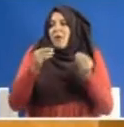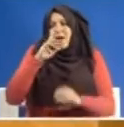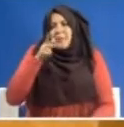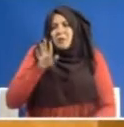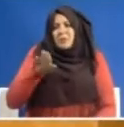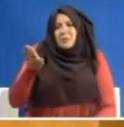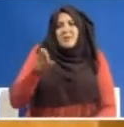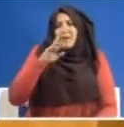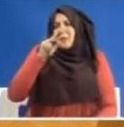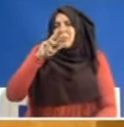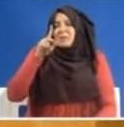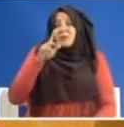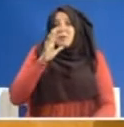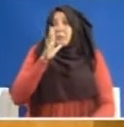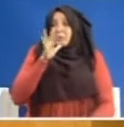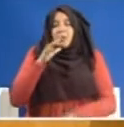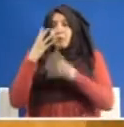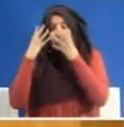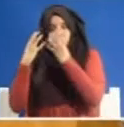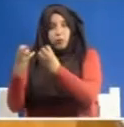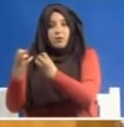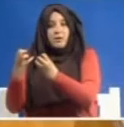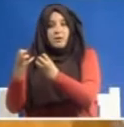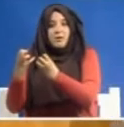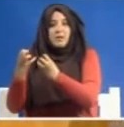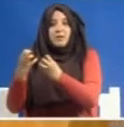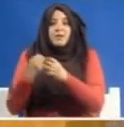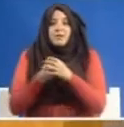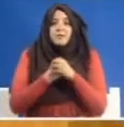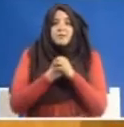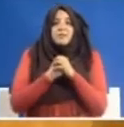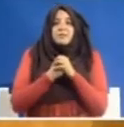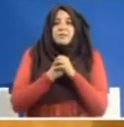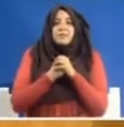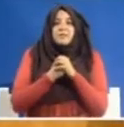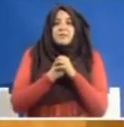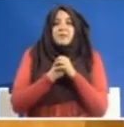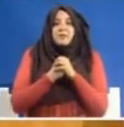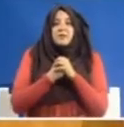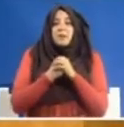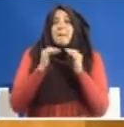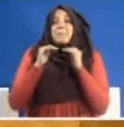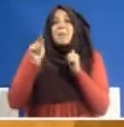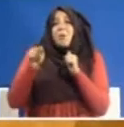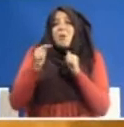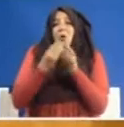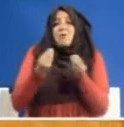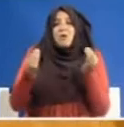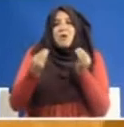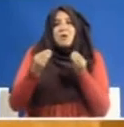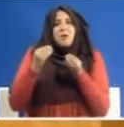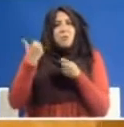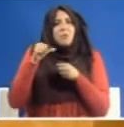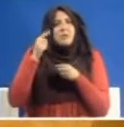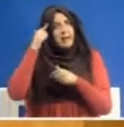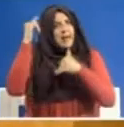الشيء، فإنهم يصبحون أيضا هم بإمكانهم يتحكموا أن يتصوروا هذه البرامج، أقصد التصور من كان